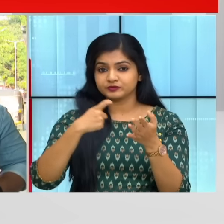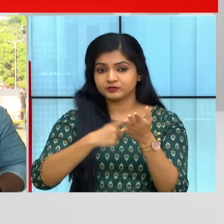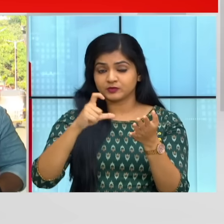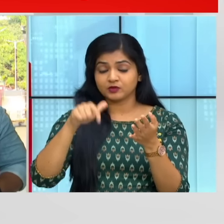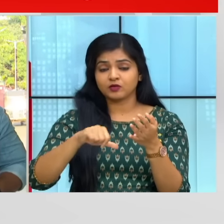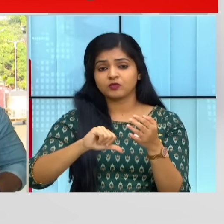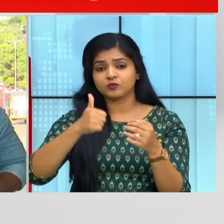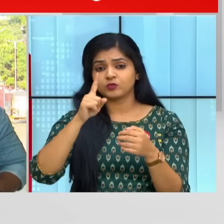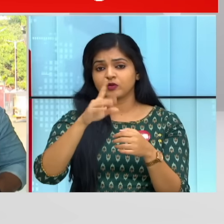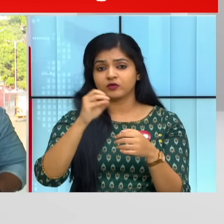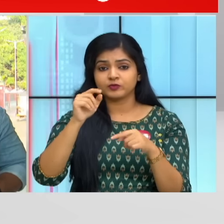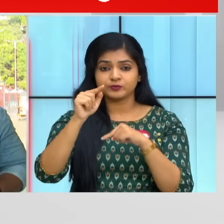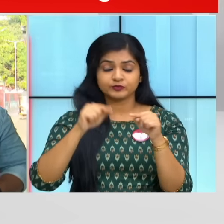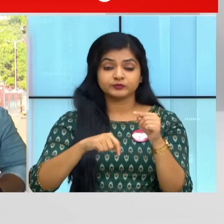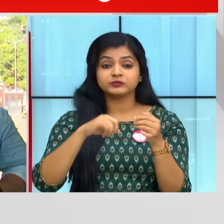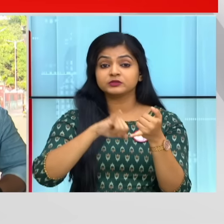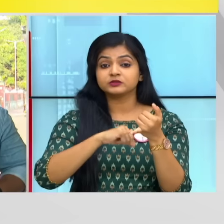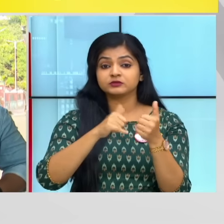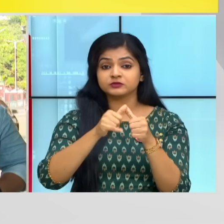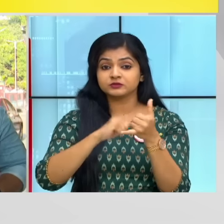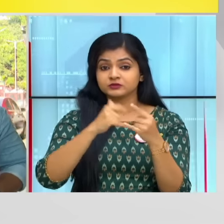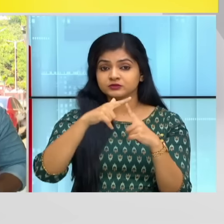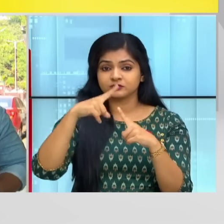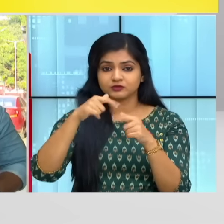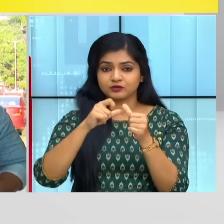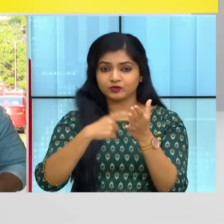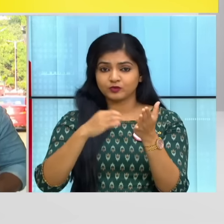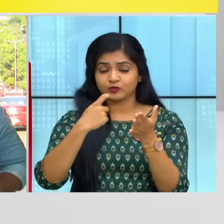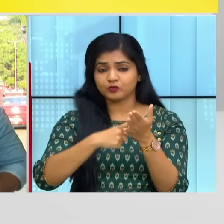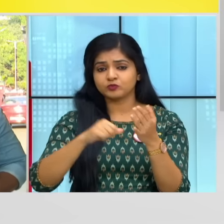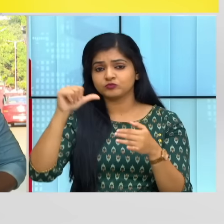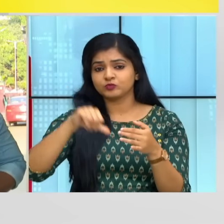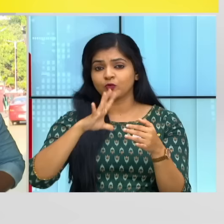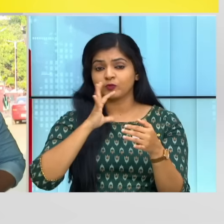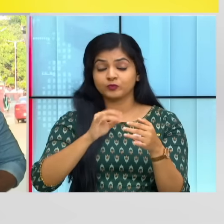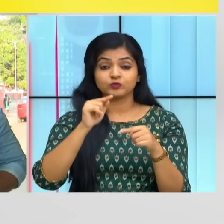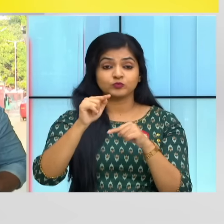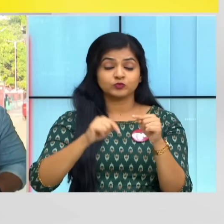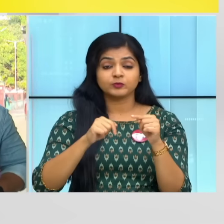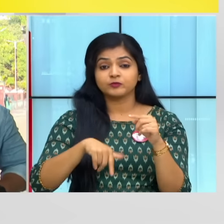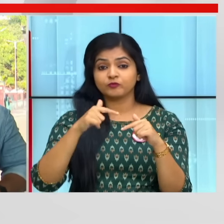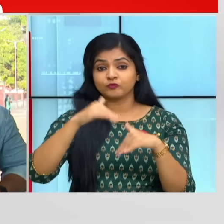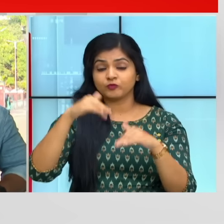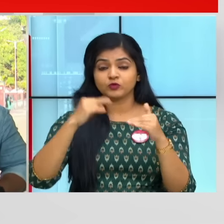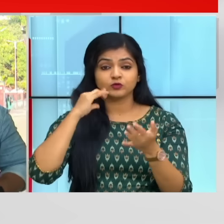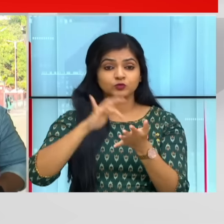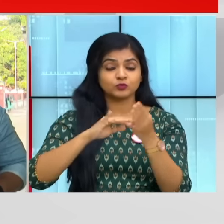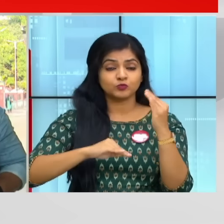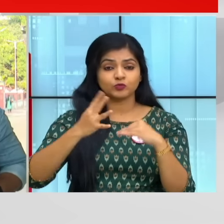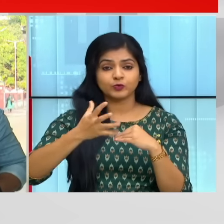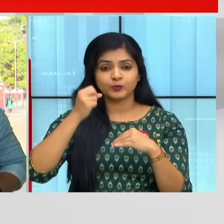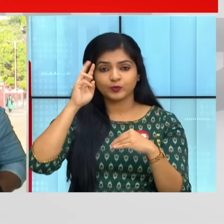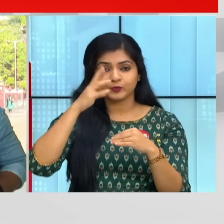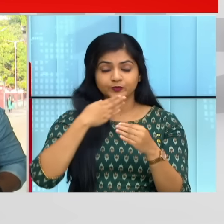ശശി തരൂർ തോറ്റു, തുന്നമ്പാടും എന്ന് പറയുന്നു. വോട്ട് ശതമാനം വർദ്ധിക്കും എന്നൊക്കെ അദ്ദേഹം ആത്മവിശ്വാസം പ്രകടിപ്പിക്കുന്നുണ്ട്. ഇതിലേറ്റവും പ്രധാനപ്പെട്ട കാര്യം മാധ്യമപ്രവർത്തകർ